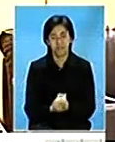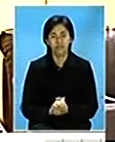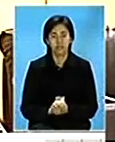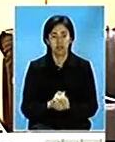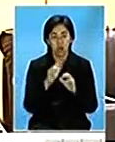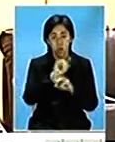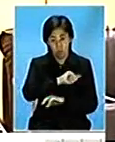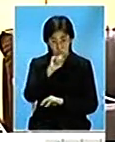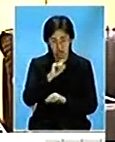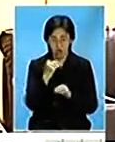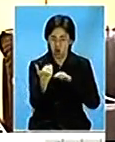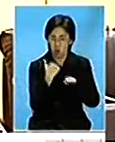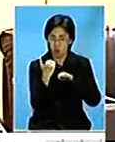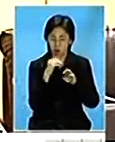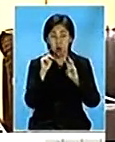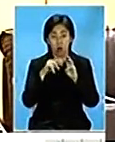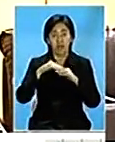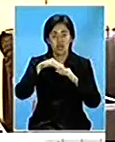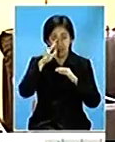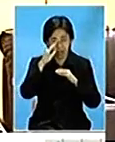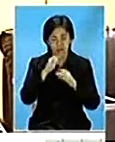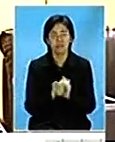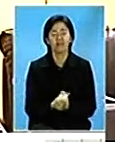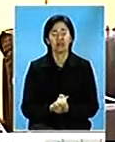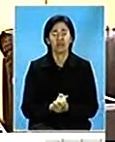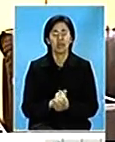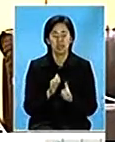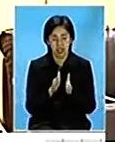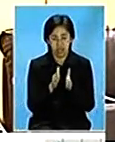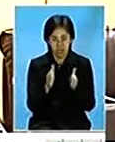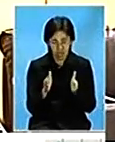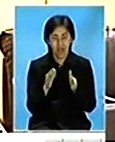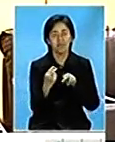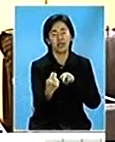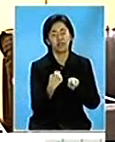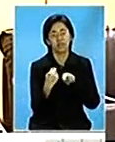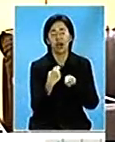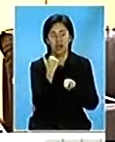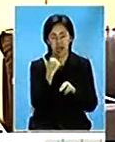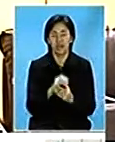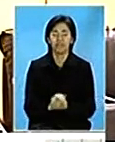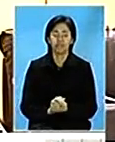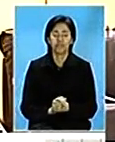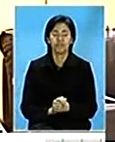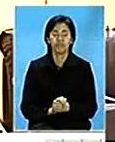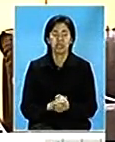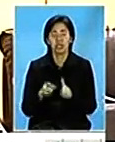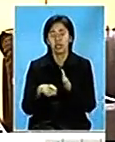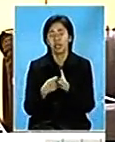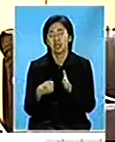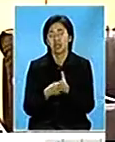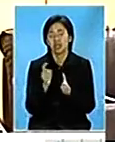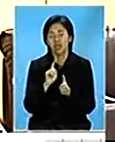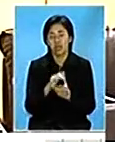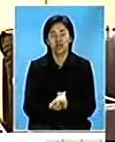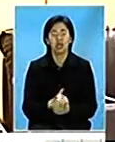ต่อวันขึ้นไปจึงจะขยายเป็น4ช่องจราจรทั้งนี้ทั้งนั้นก็เนื่องจากว่าจะต้